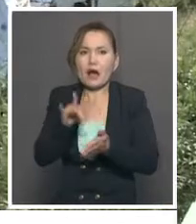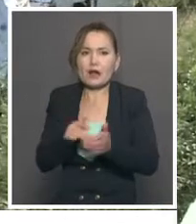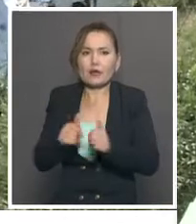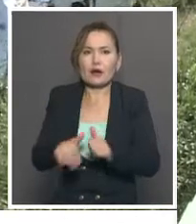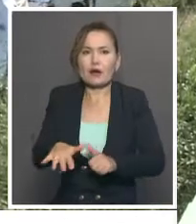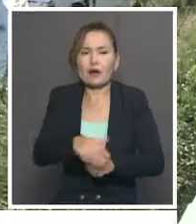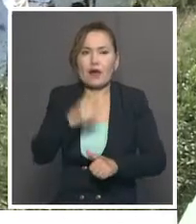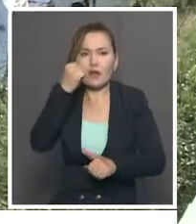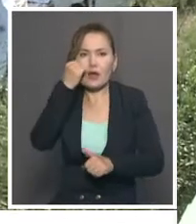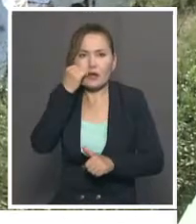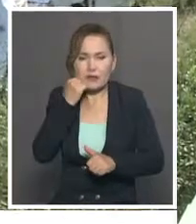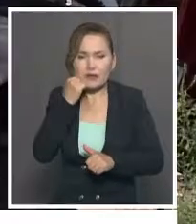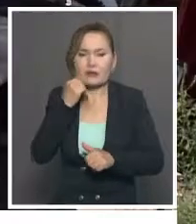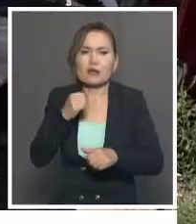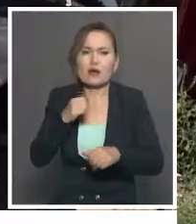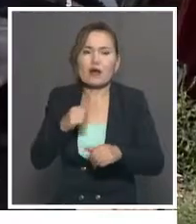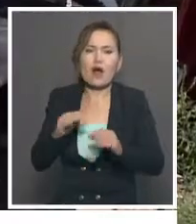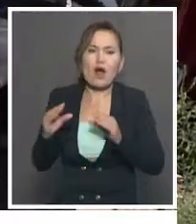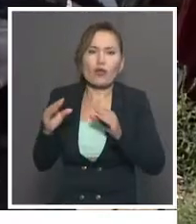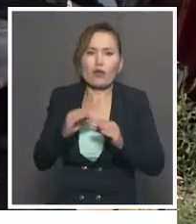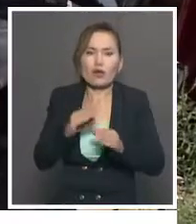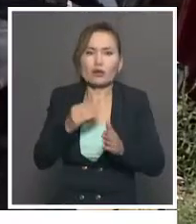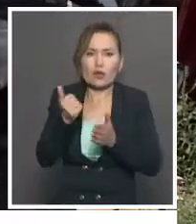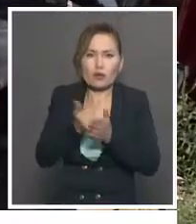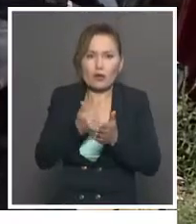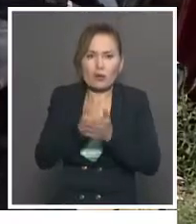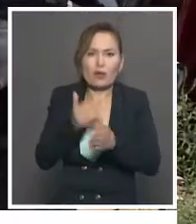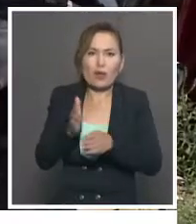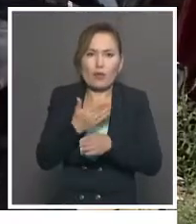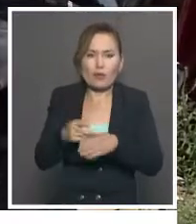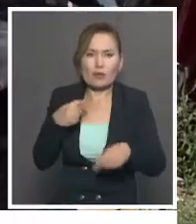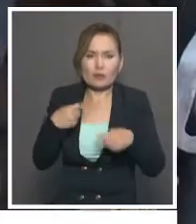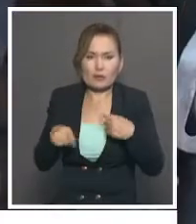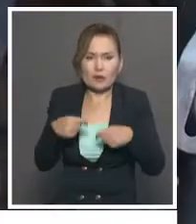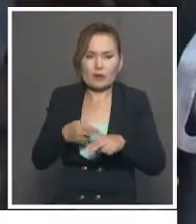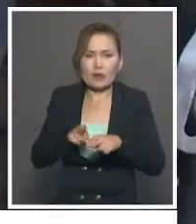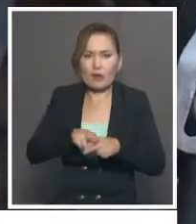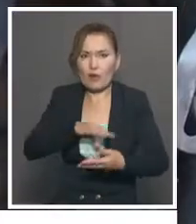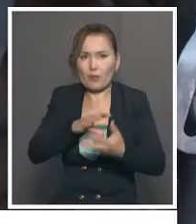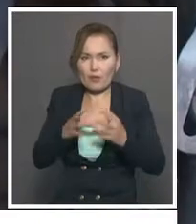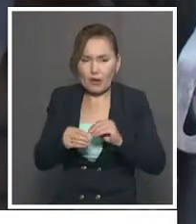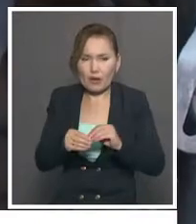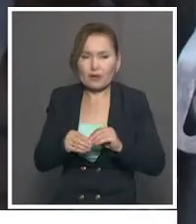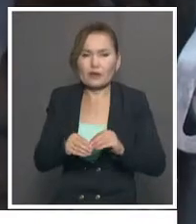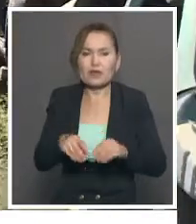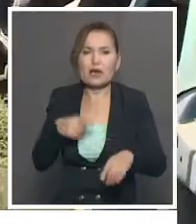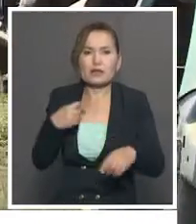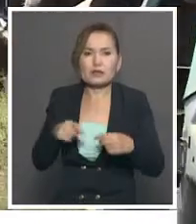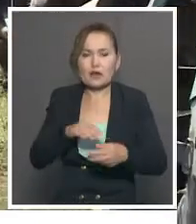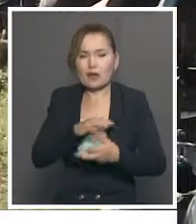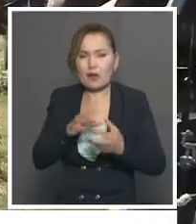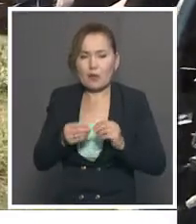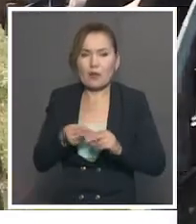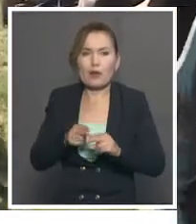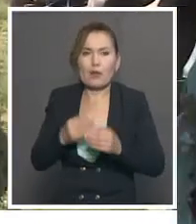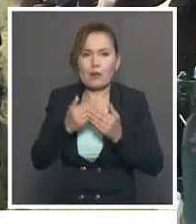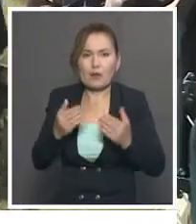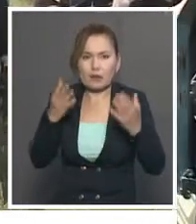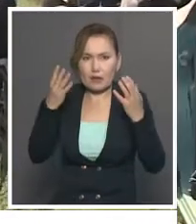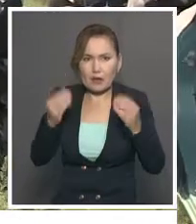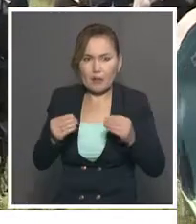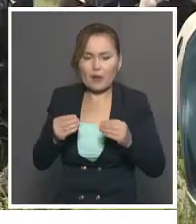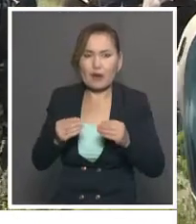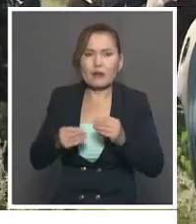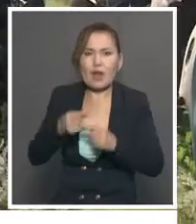көліктерді бөлшектеп сататын мұндай орындар ондап саналады. Ұрланған көліктердің де кей саймандары осы жерге өткізіледі екен. Алайда соңғы кездері